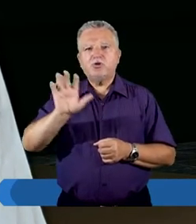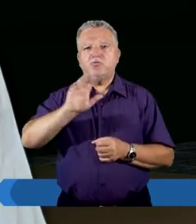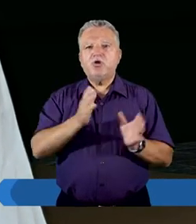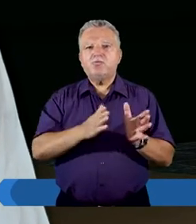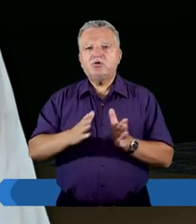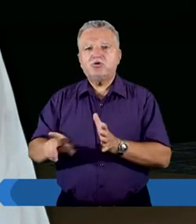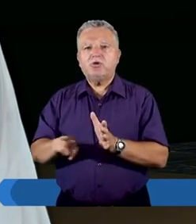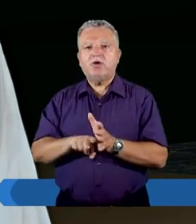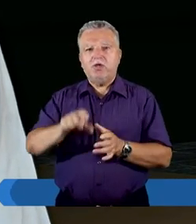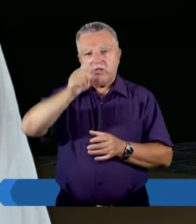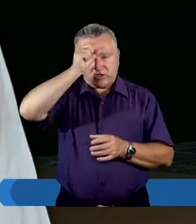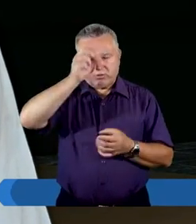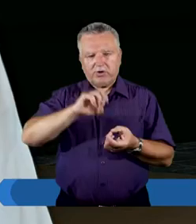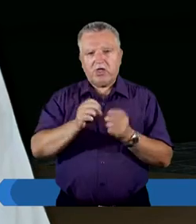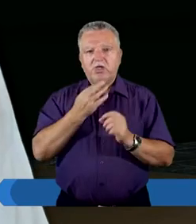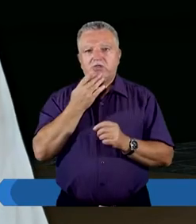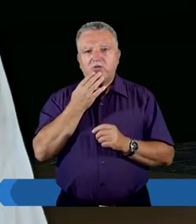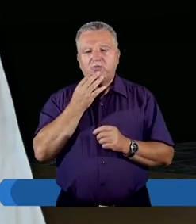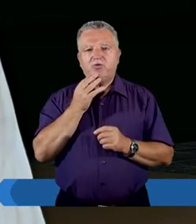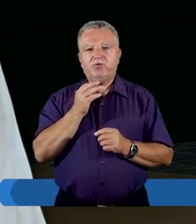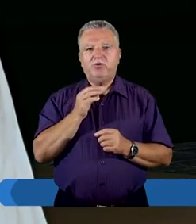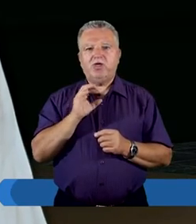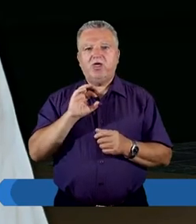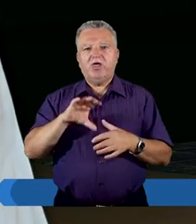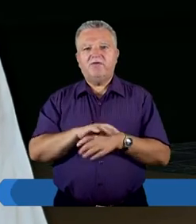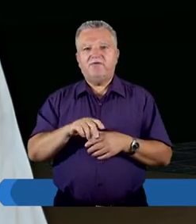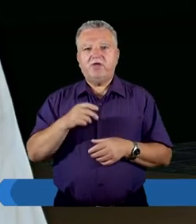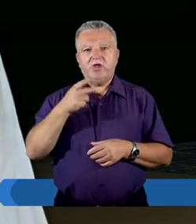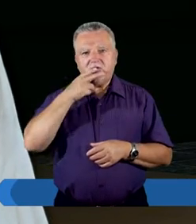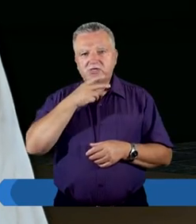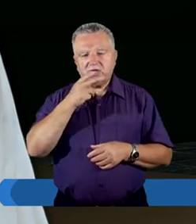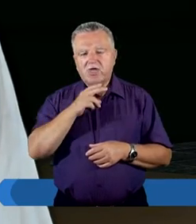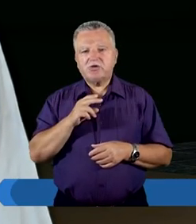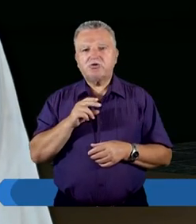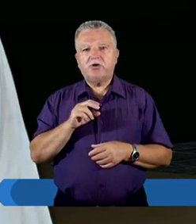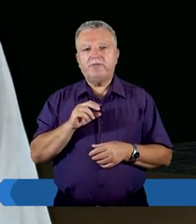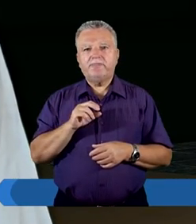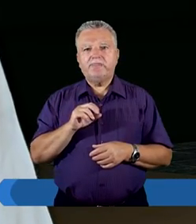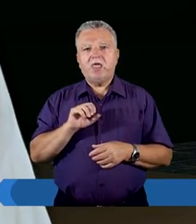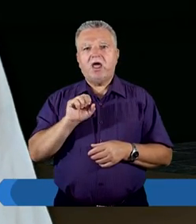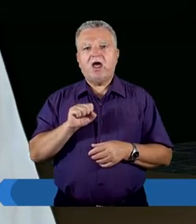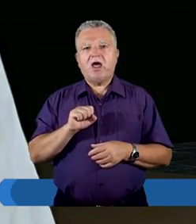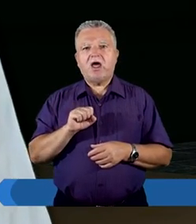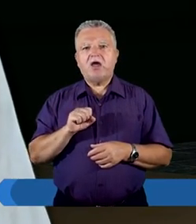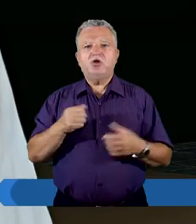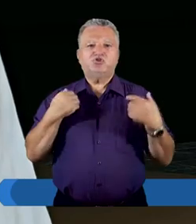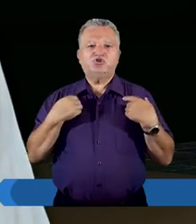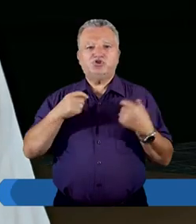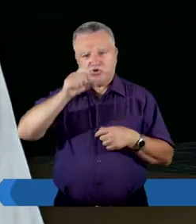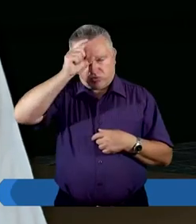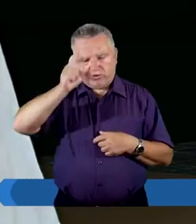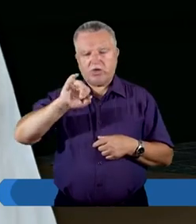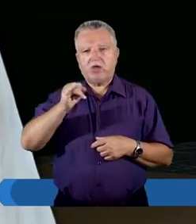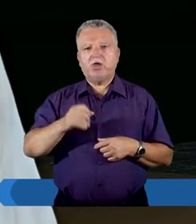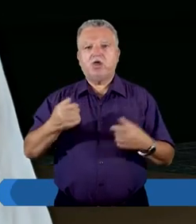dla człowieka. Kiedy mówi o Izajaszu, zupełnie inny prorok, mówiąc o nowej ziemi, mówi, a wiek człowieka jak wiek drzewa. Znowu